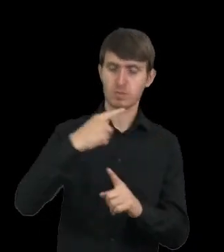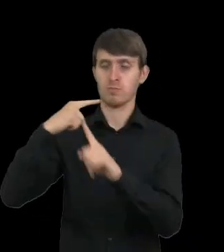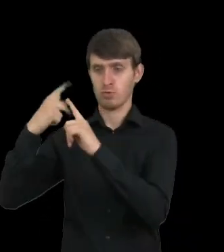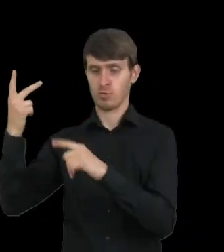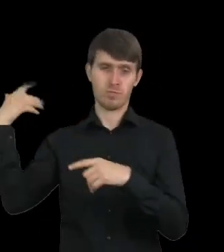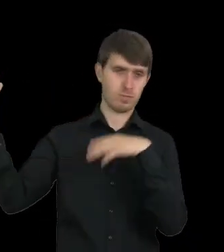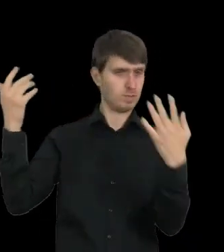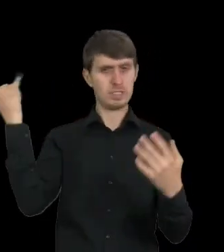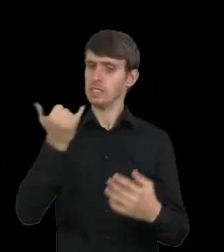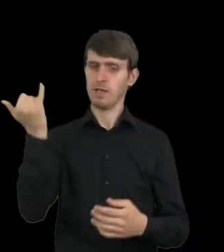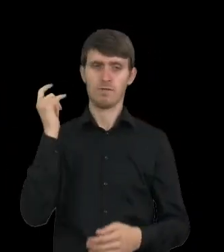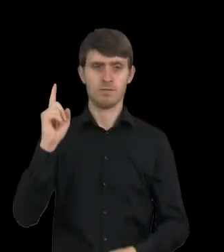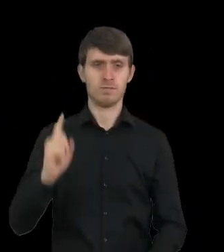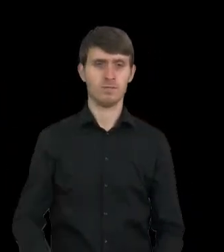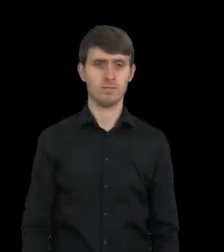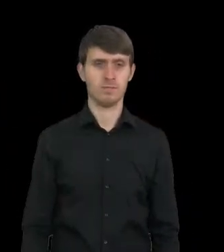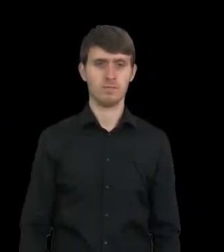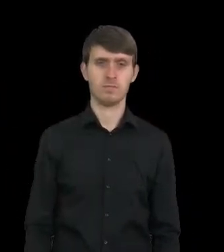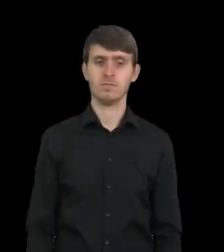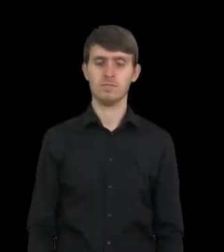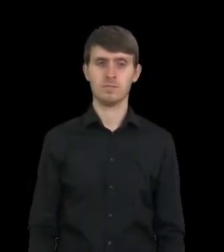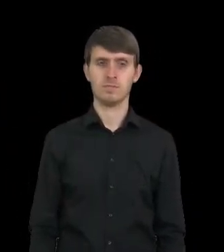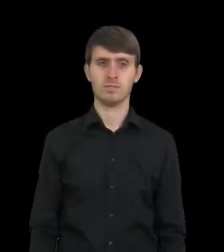Dodajmy 3 do obu stron równania.